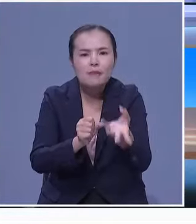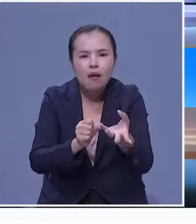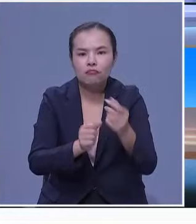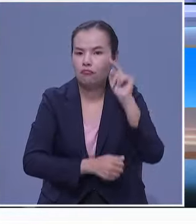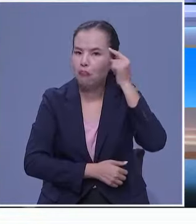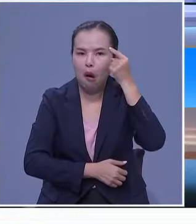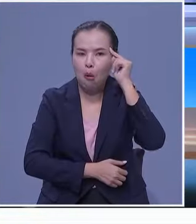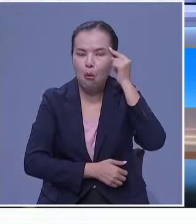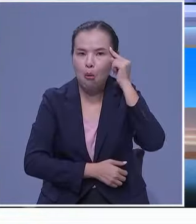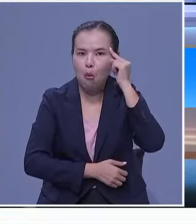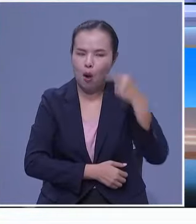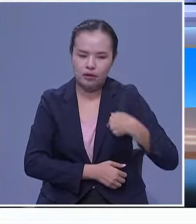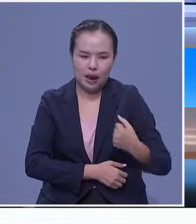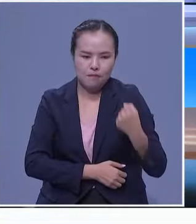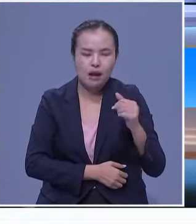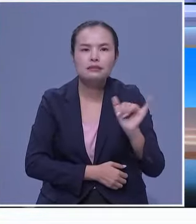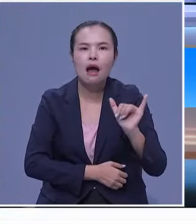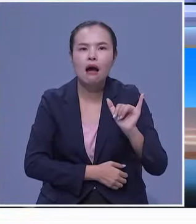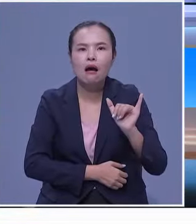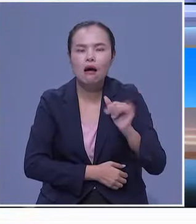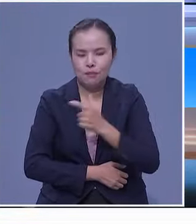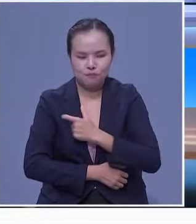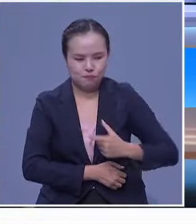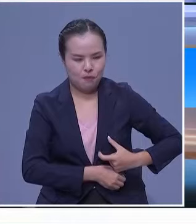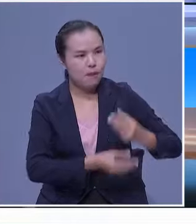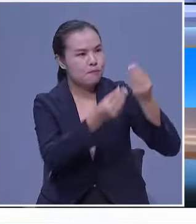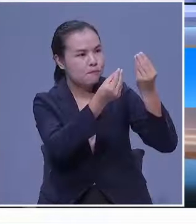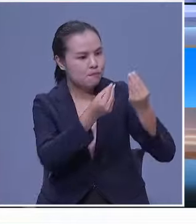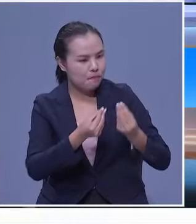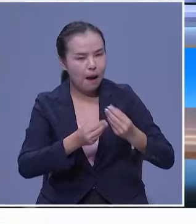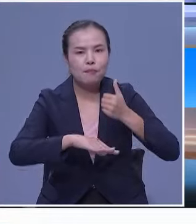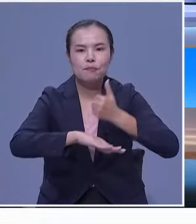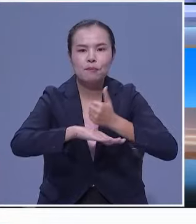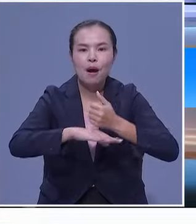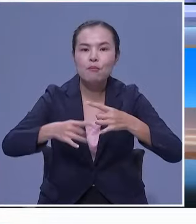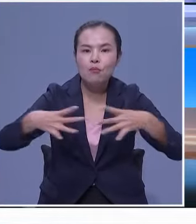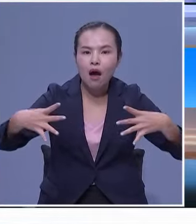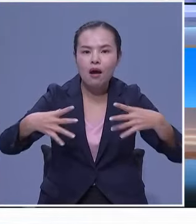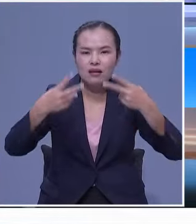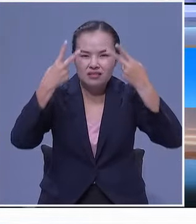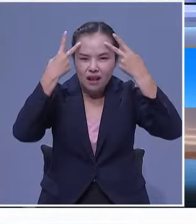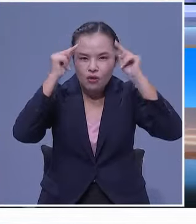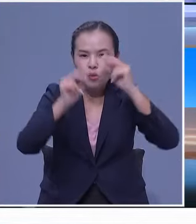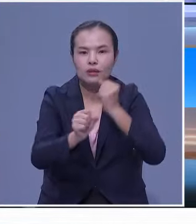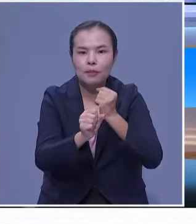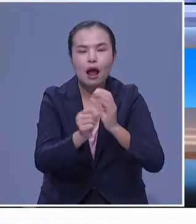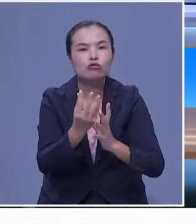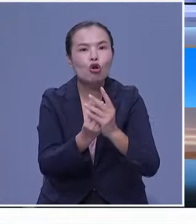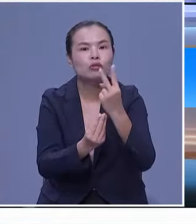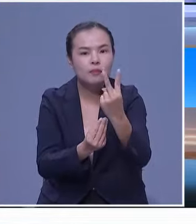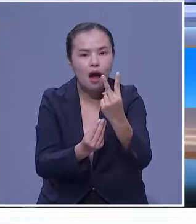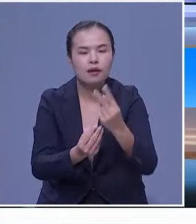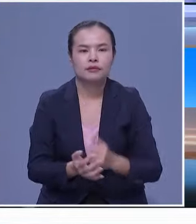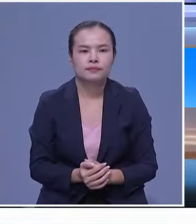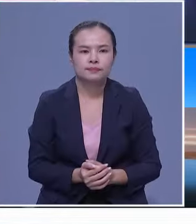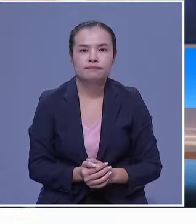ไม่รู้จักหรือว่ายังไม่เชื่อมั่น ก็เพิ่งได้รับการโปรดเกล้าเองนี่เป ็ นผู้นำฝ่ายค้าน 2สัปดาห์กว่าๆเองที่นายกทำงานนะทีนี้อาจารย์พิชัยก็มองว่าส